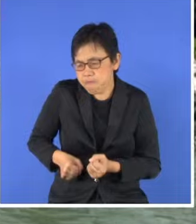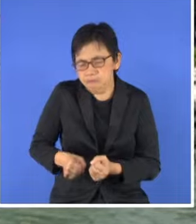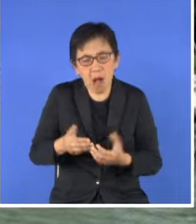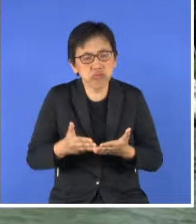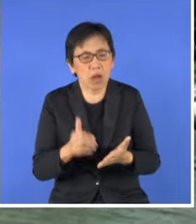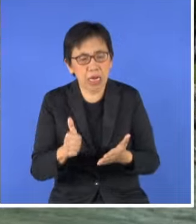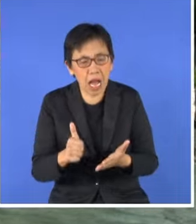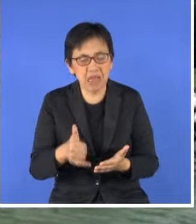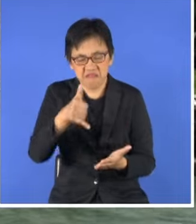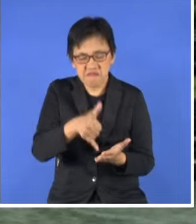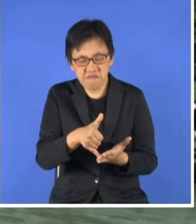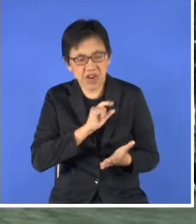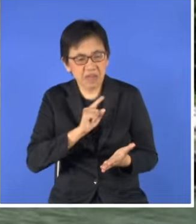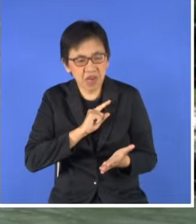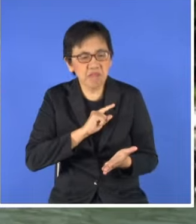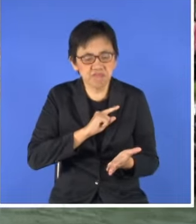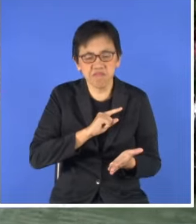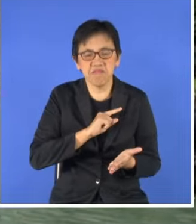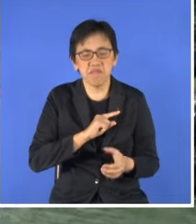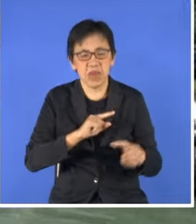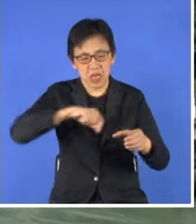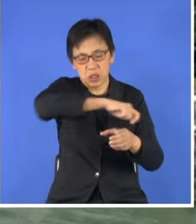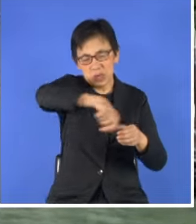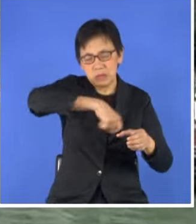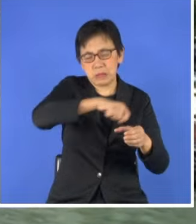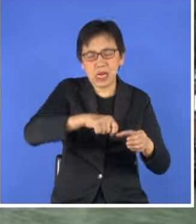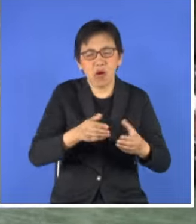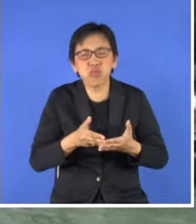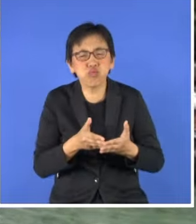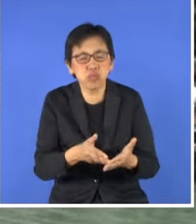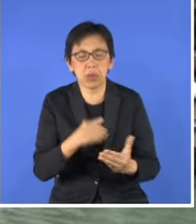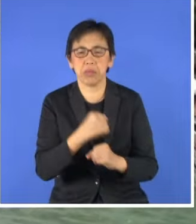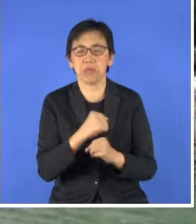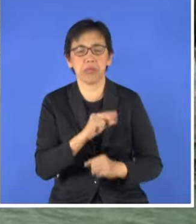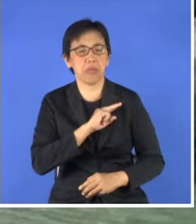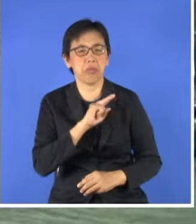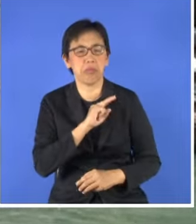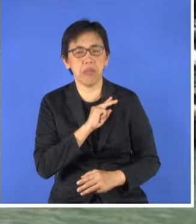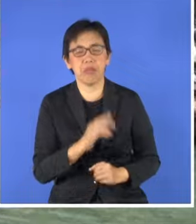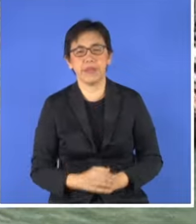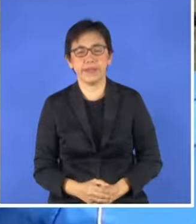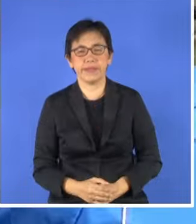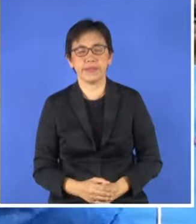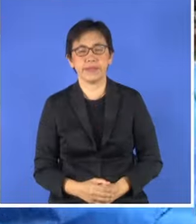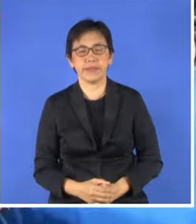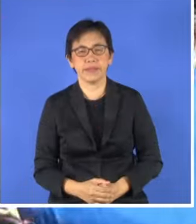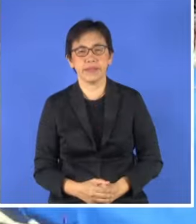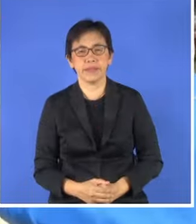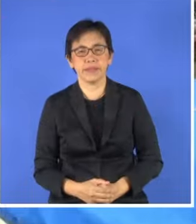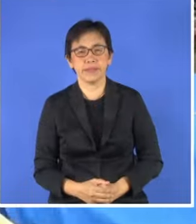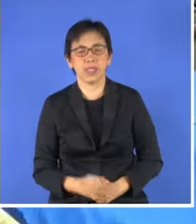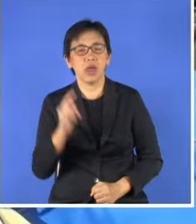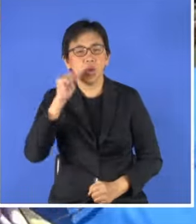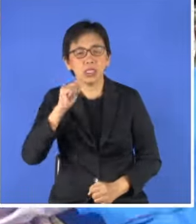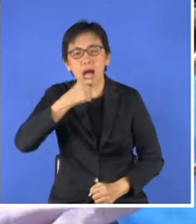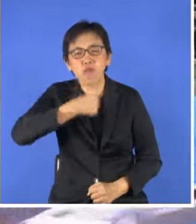กัปตันก็ได้ว่าอย่างงั้นเถอะนี่ควบคุมเรือเวลาเข้าออกเนี่ยท่าเรือก็ทำเองขณะที่นายธนาธิปเทศน์นอกเนี่ยคุณตาของ